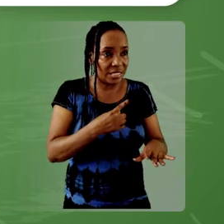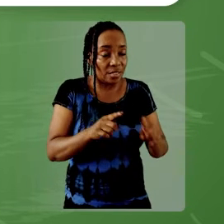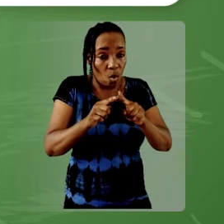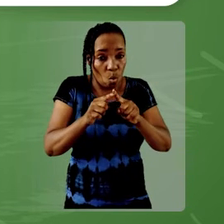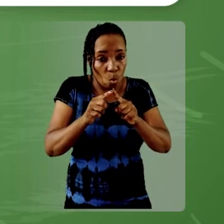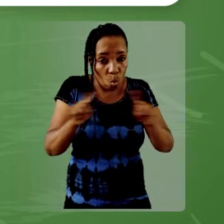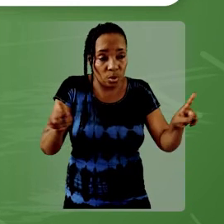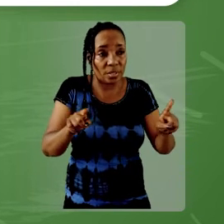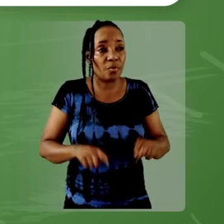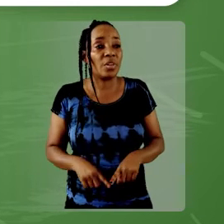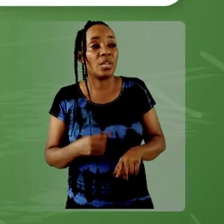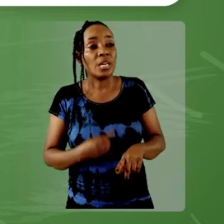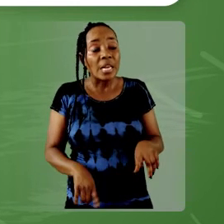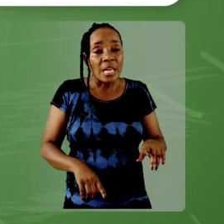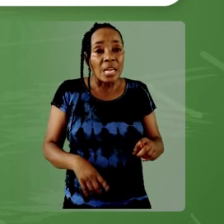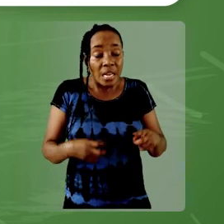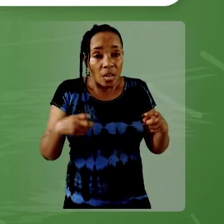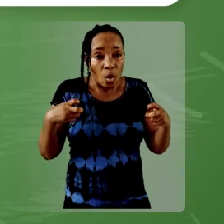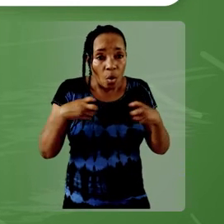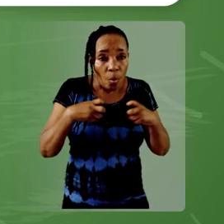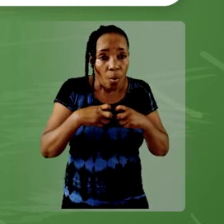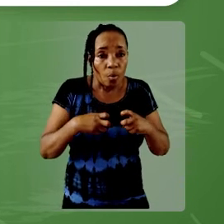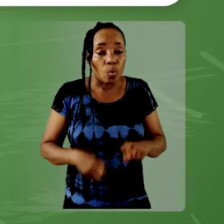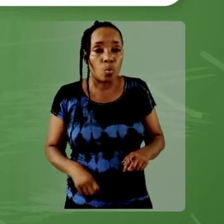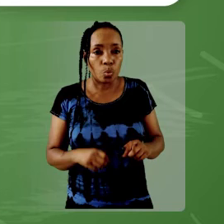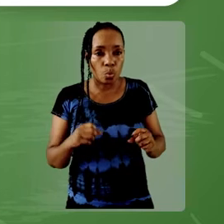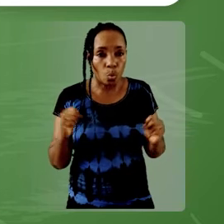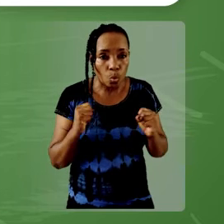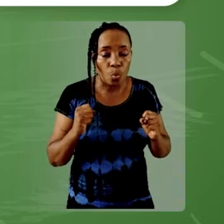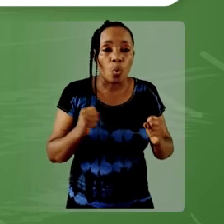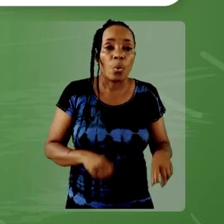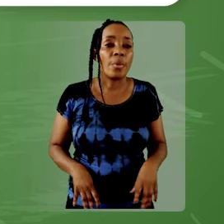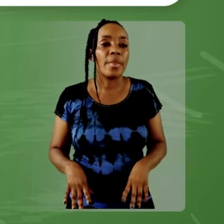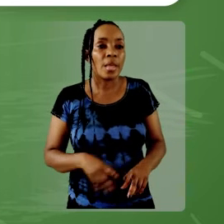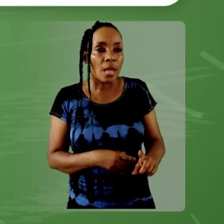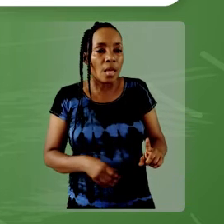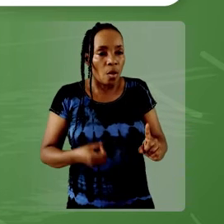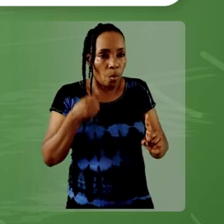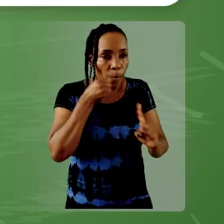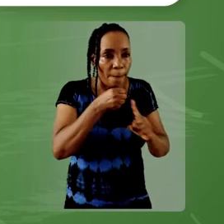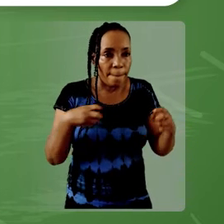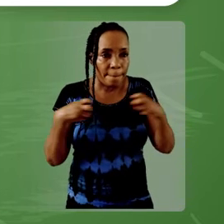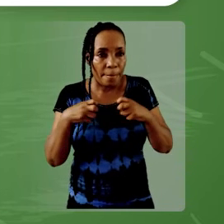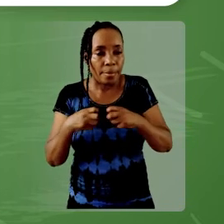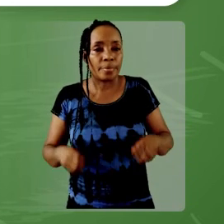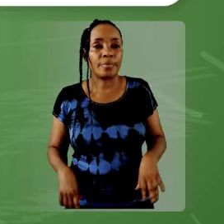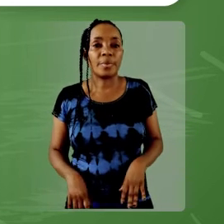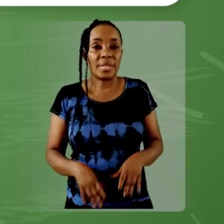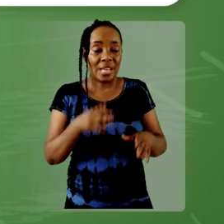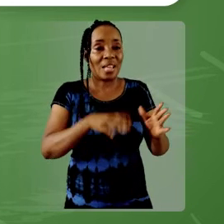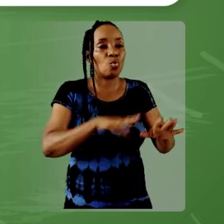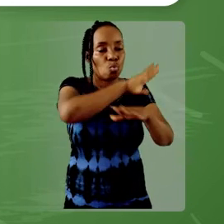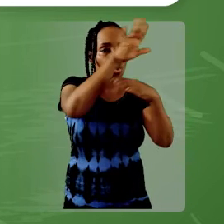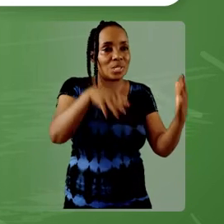court-circuit, l'électrisation, l'électrocution. Les conséquences entraînent la mort par